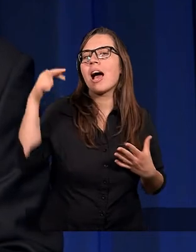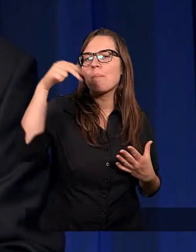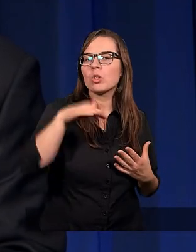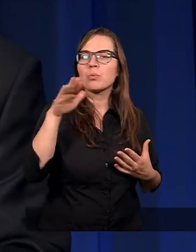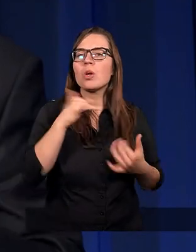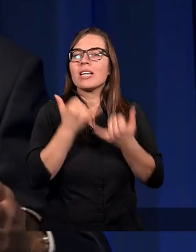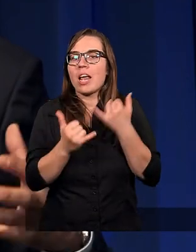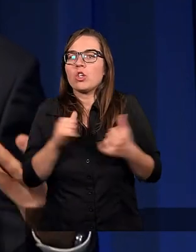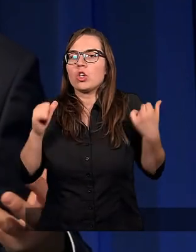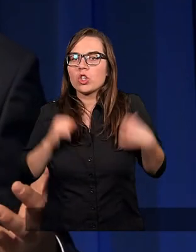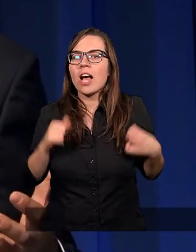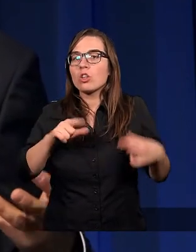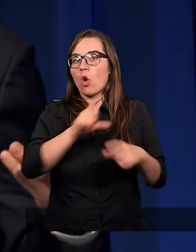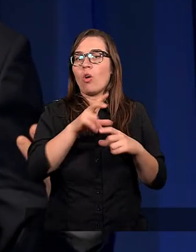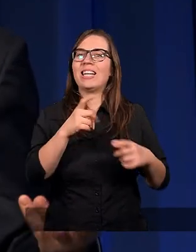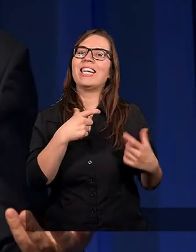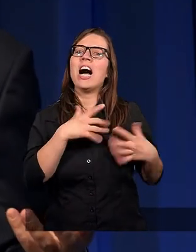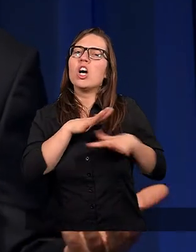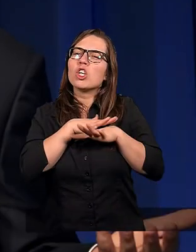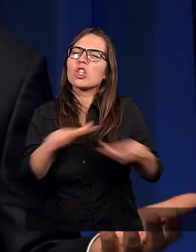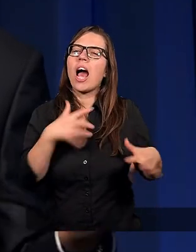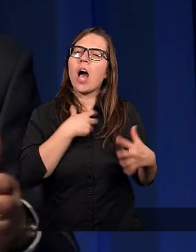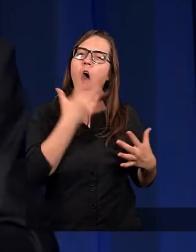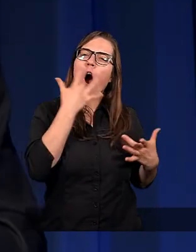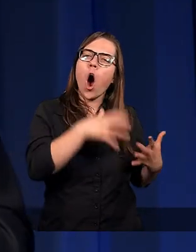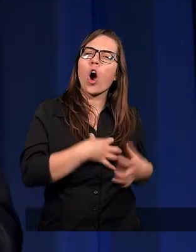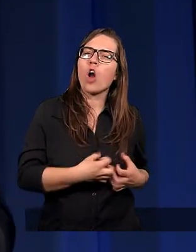Jeżeli czekamy, to naprawdę całym sercem, czy tak po prostu?